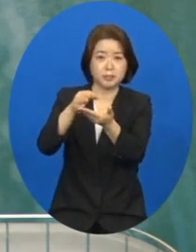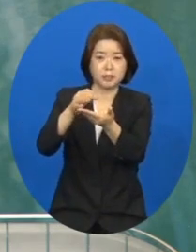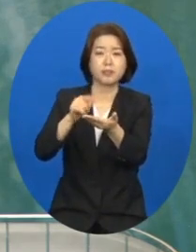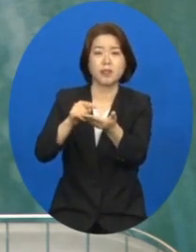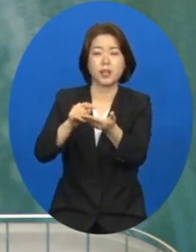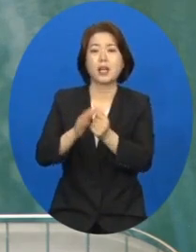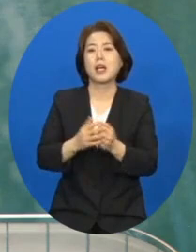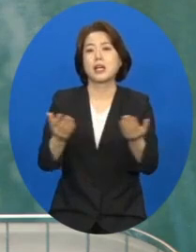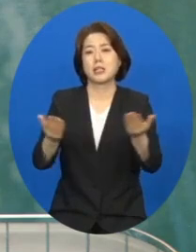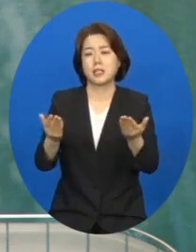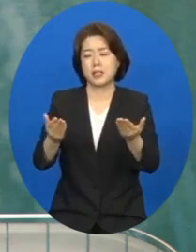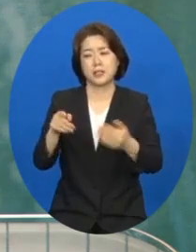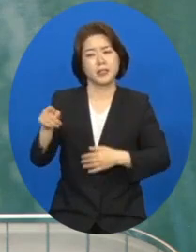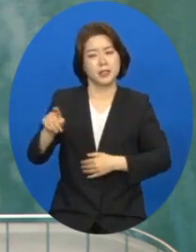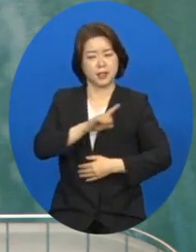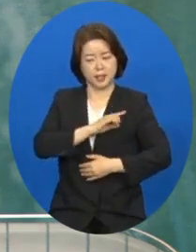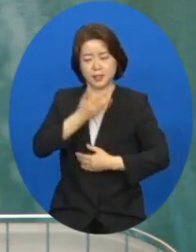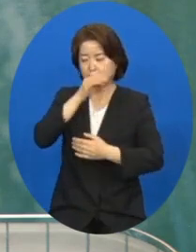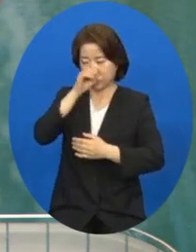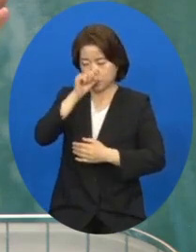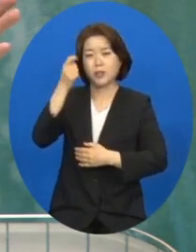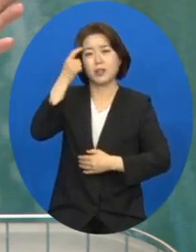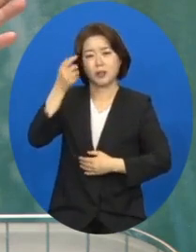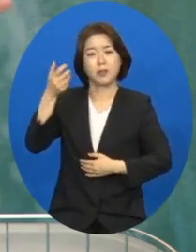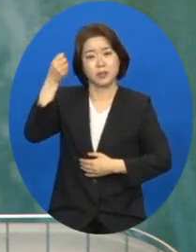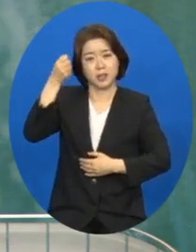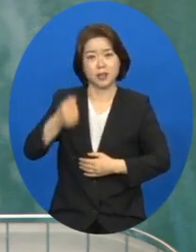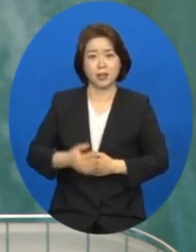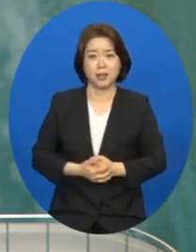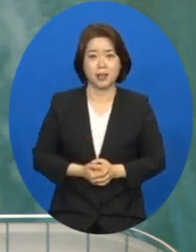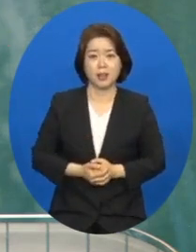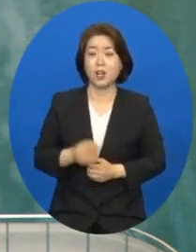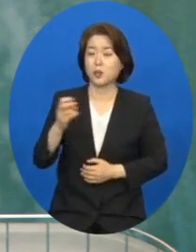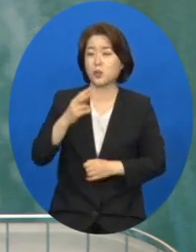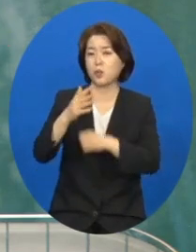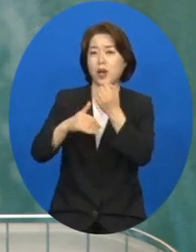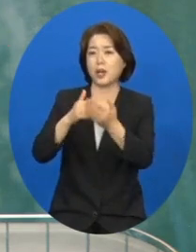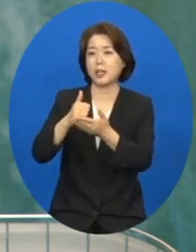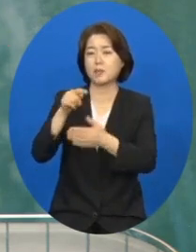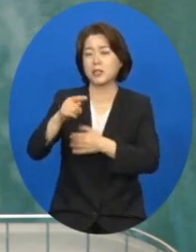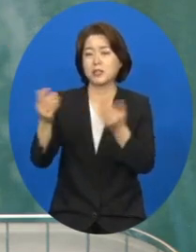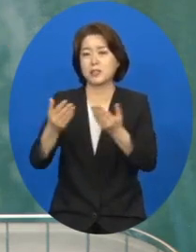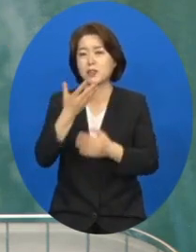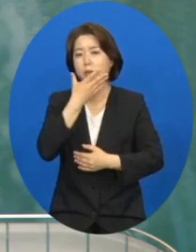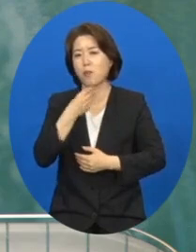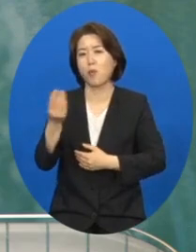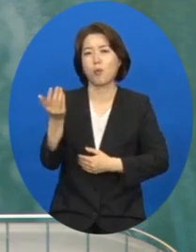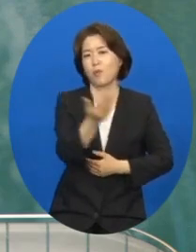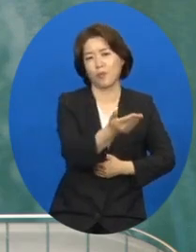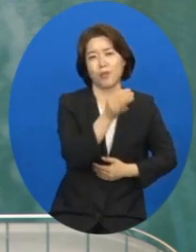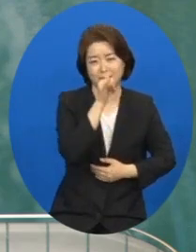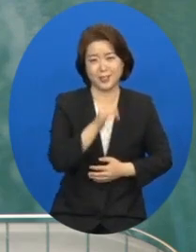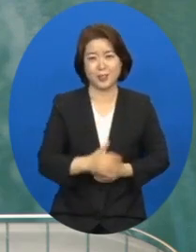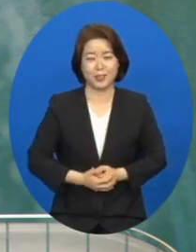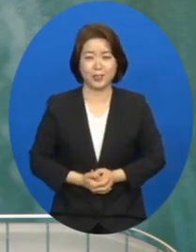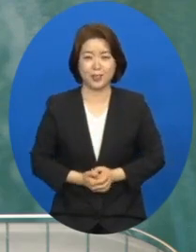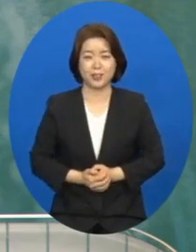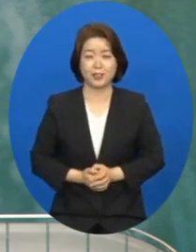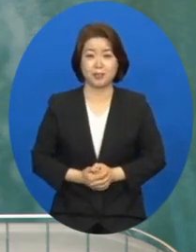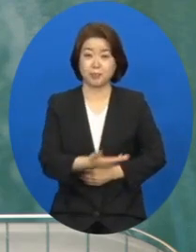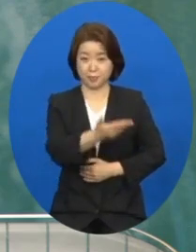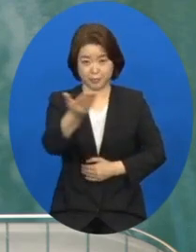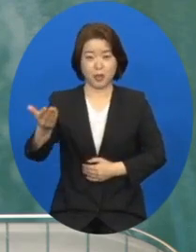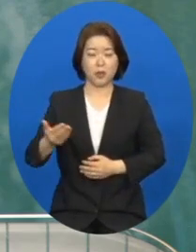이 일이 가장 좋겠다고 생각한 거죠. 그리고 하나님께서 그 일을 복을 주셨습니다. 성도